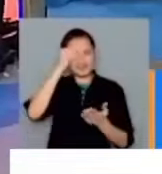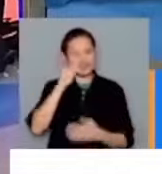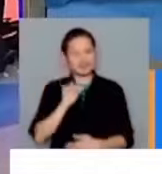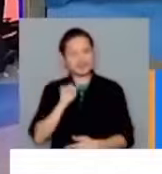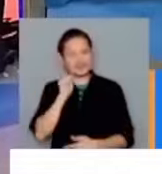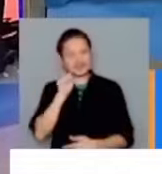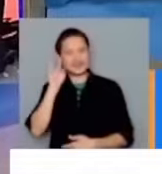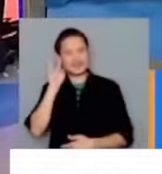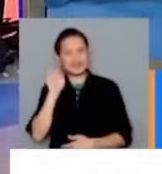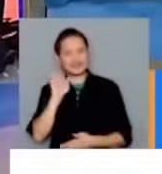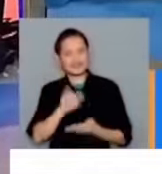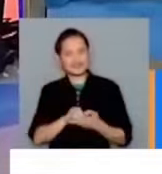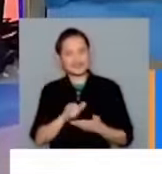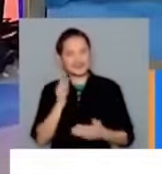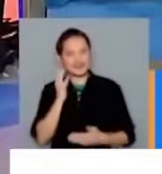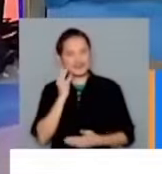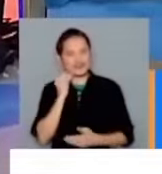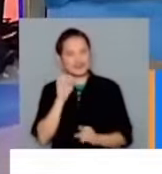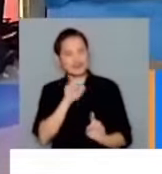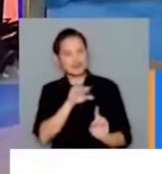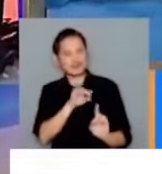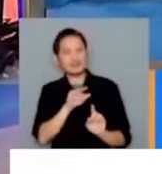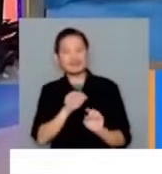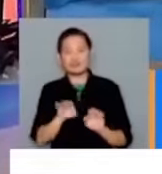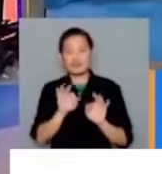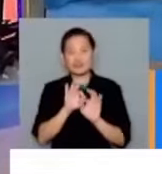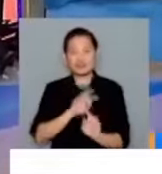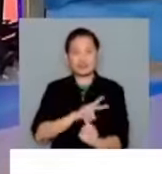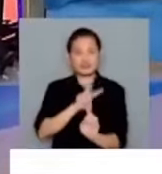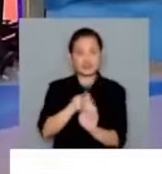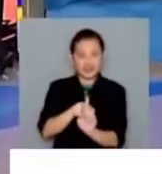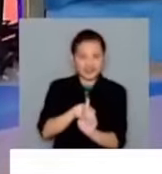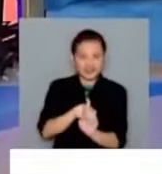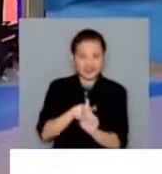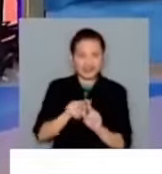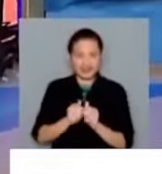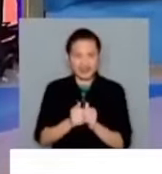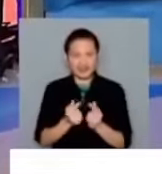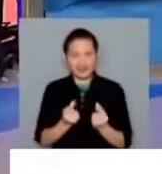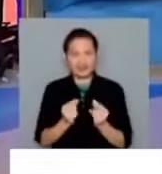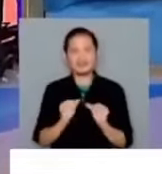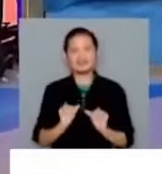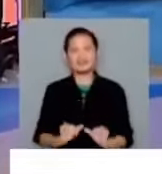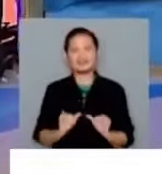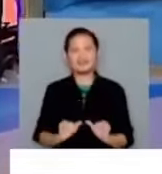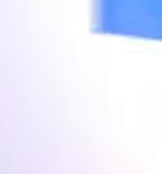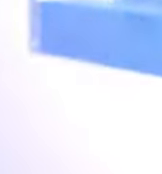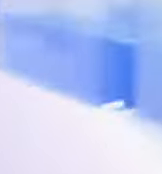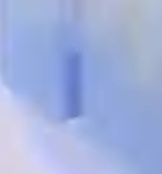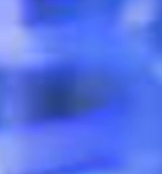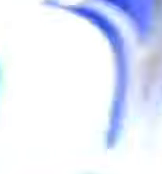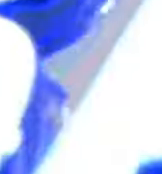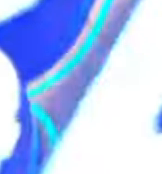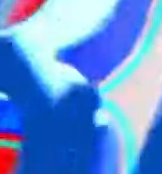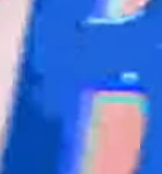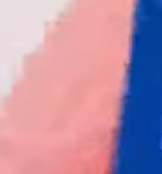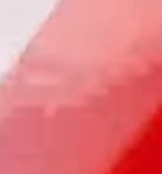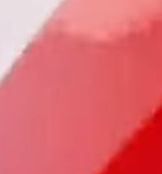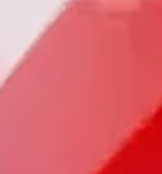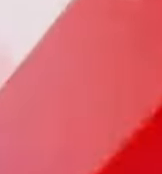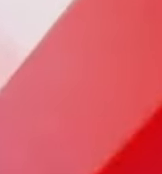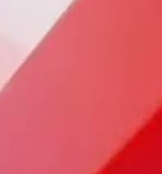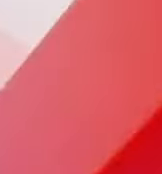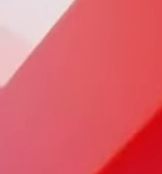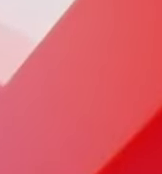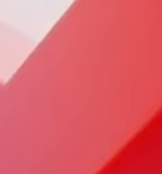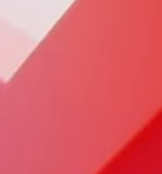experiences. Kaya kailangan namin ma-apply ito. Tama. Nako, ayan. Thank you again, Miss Yanni.